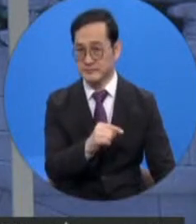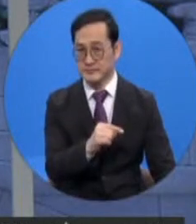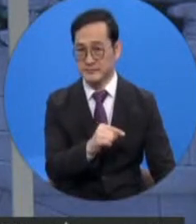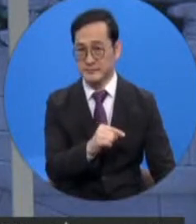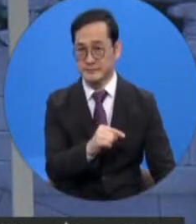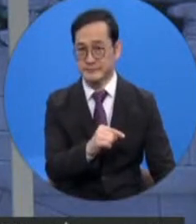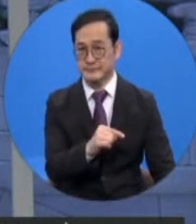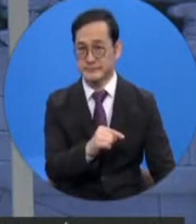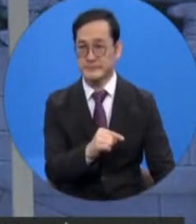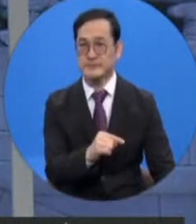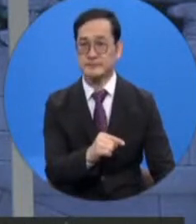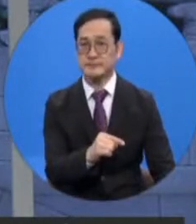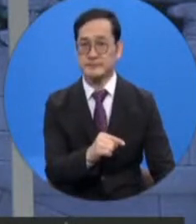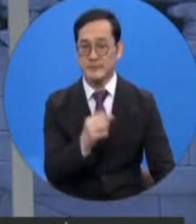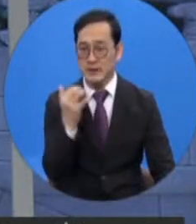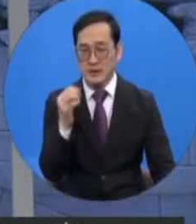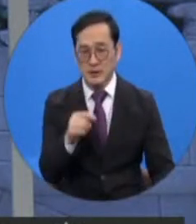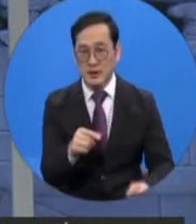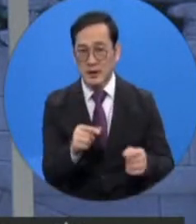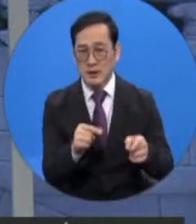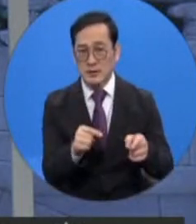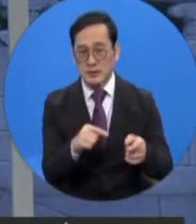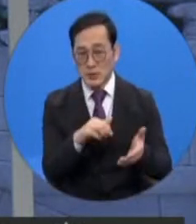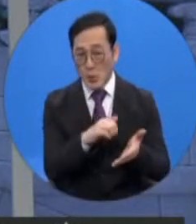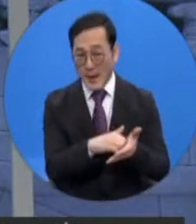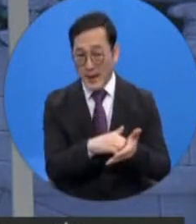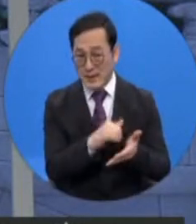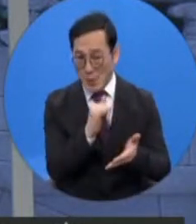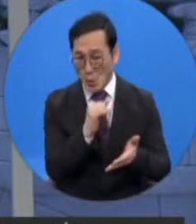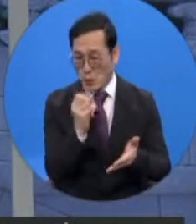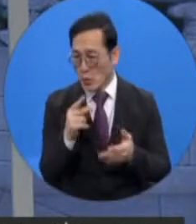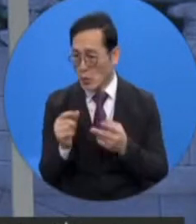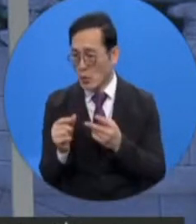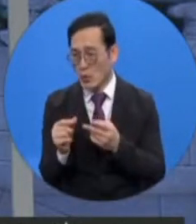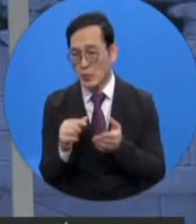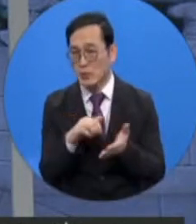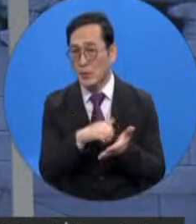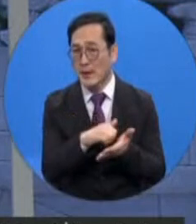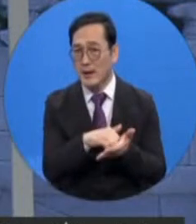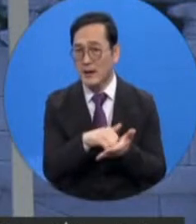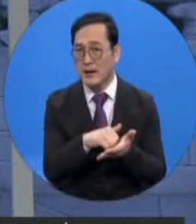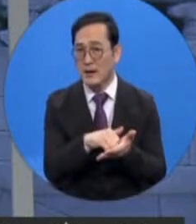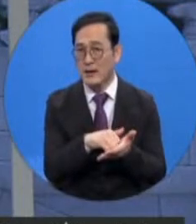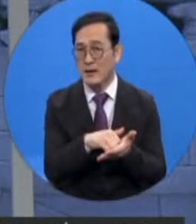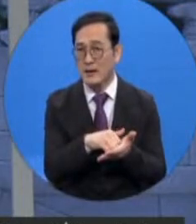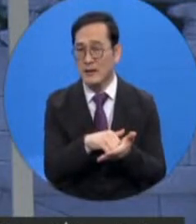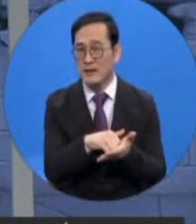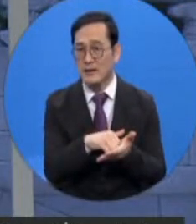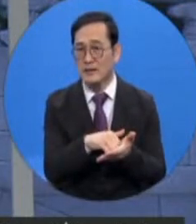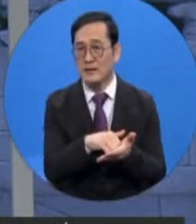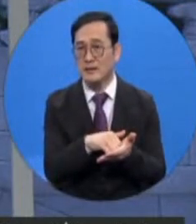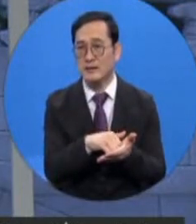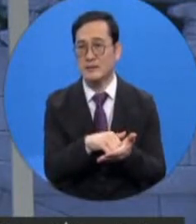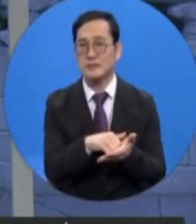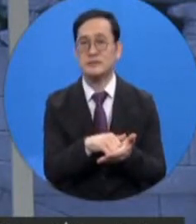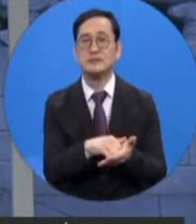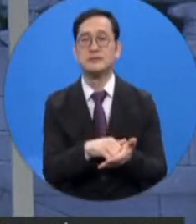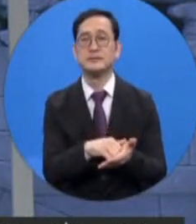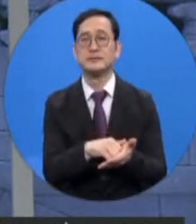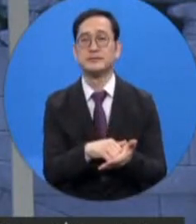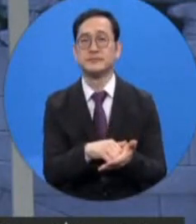팩트체크가 좀 분명하게 있어야 될 것 같고 그럼 도박을 최근까지 했다라는 건데 앞서서